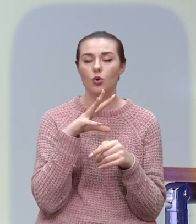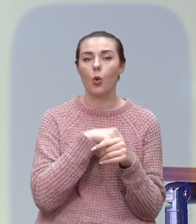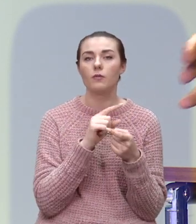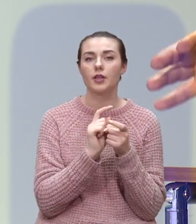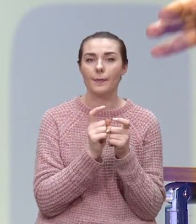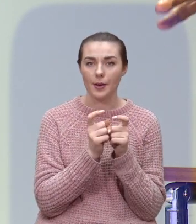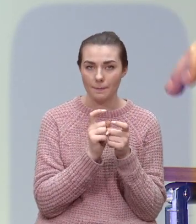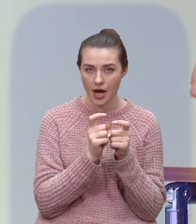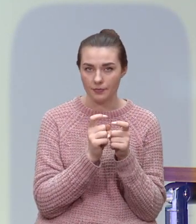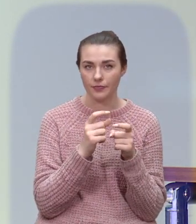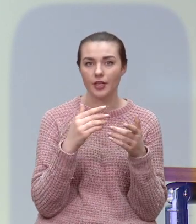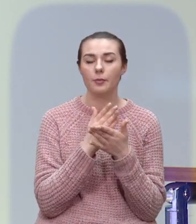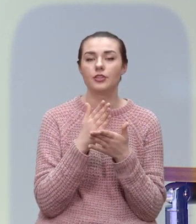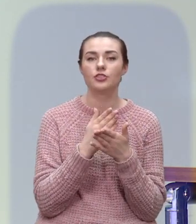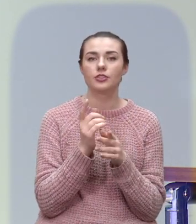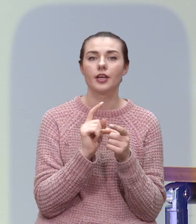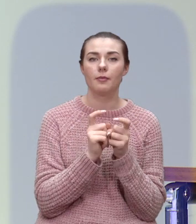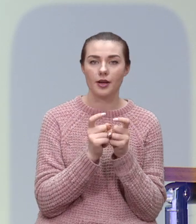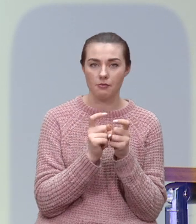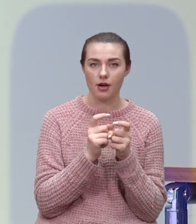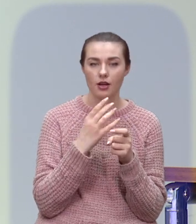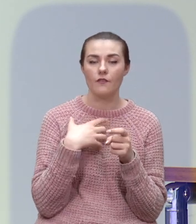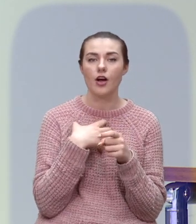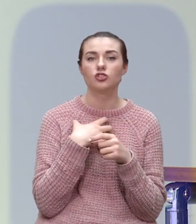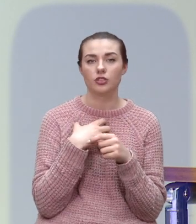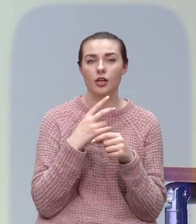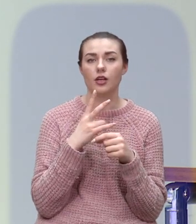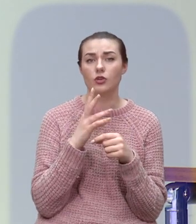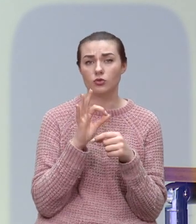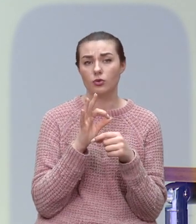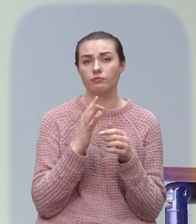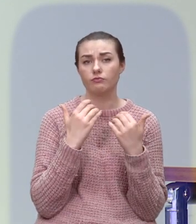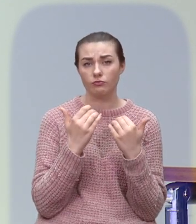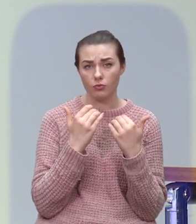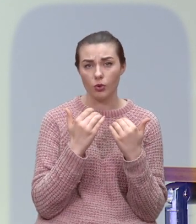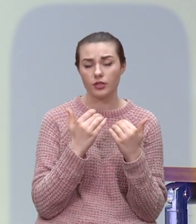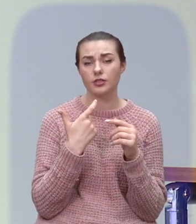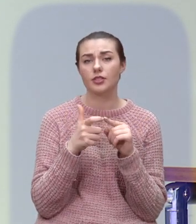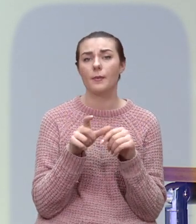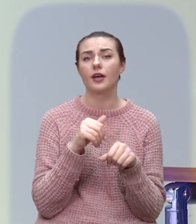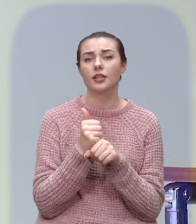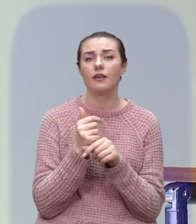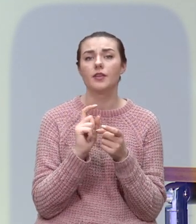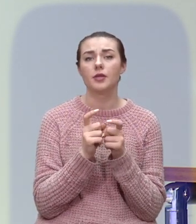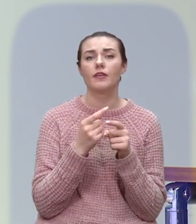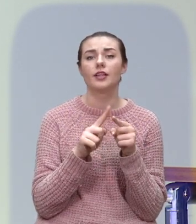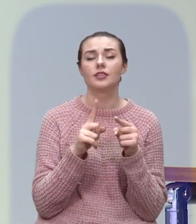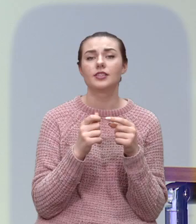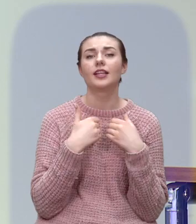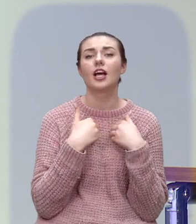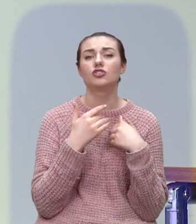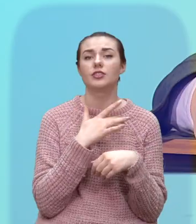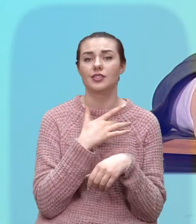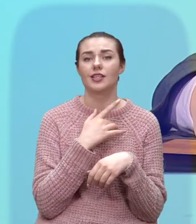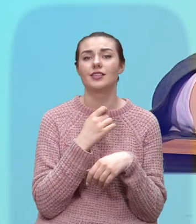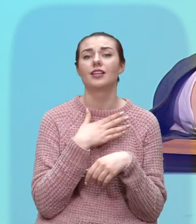духовная борьба политическая борьба дано важно на самом деле сегодня идет самая главная битва это за наши